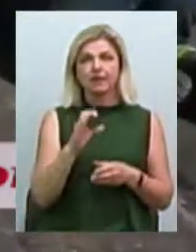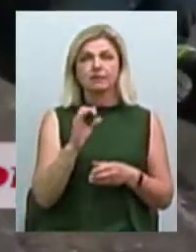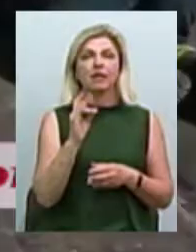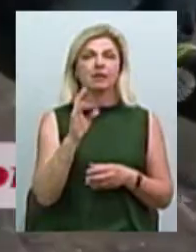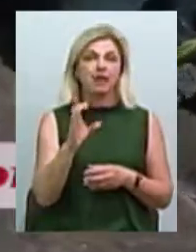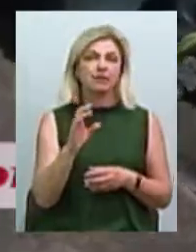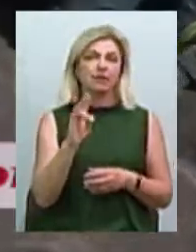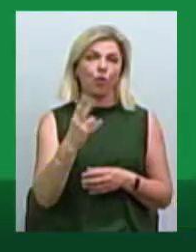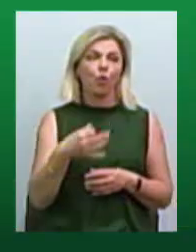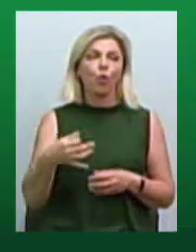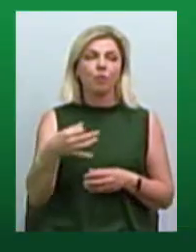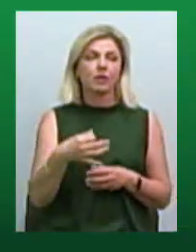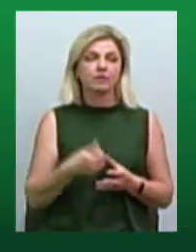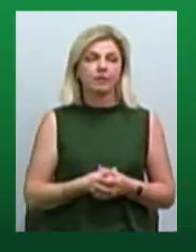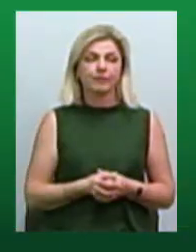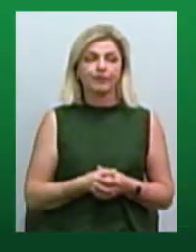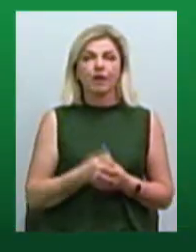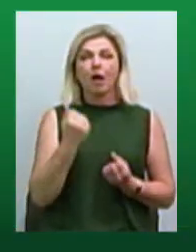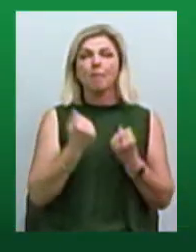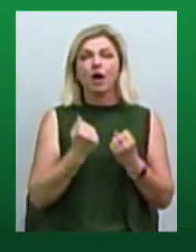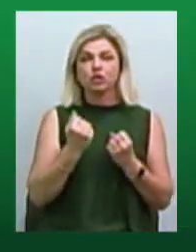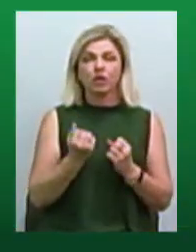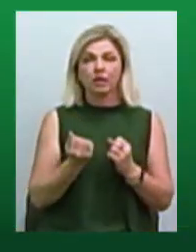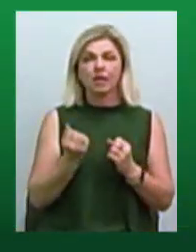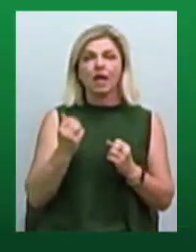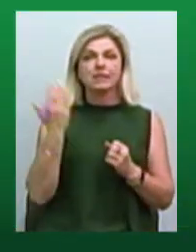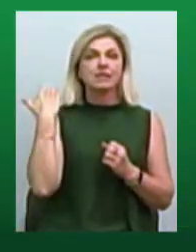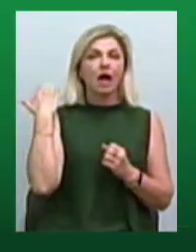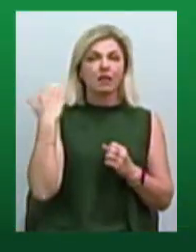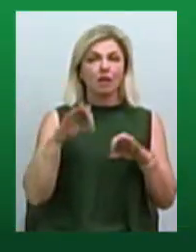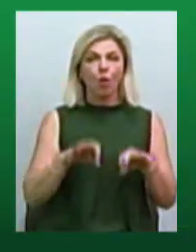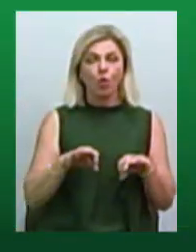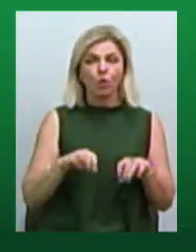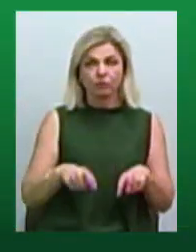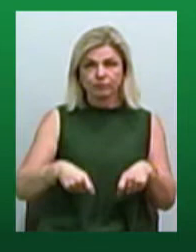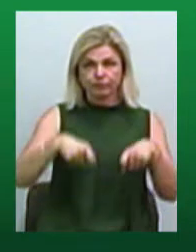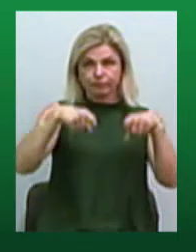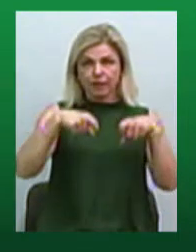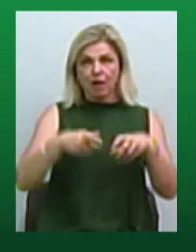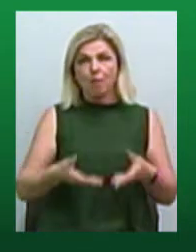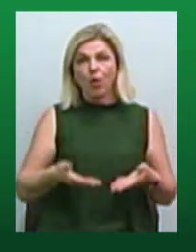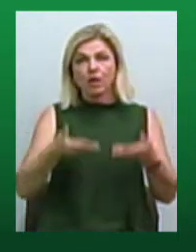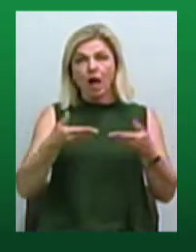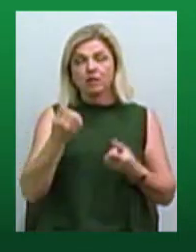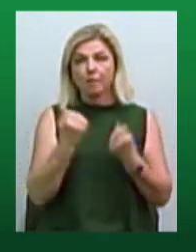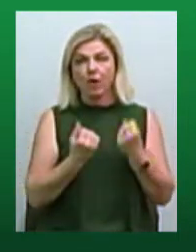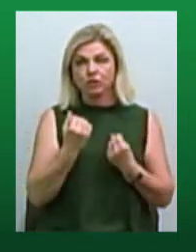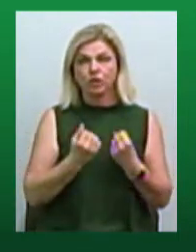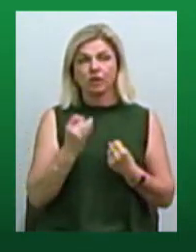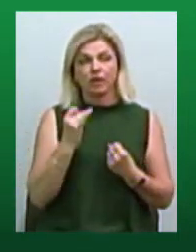Миколаївській області. Підняли задню частину транспортного засобу домкратом та за допомогою